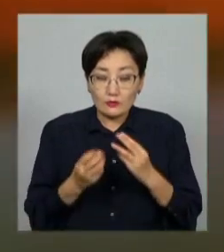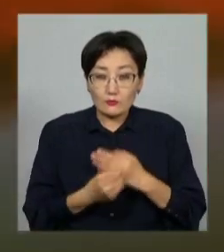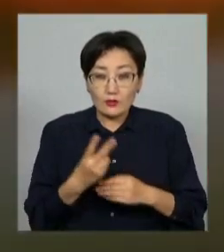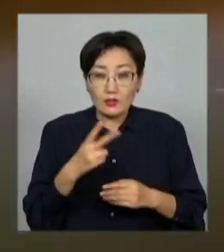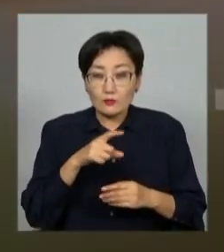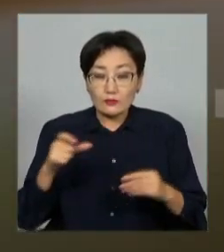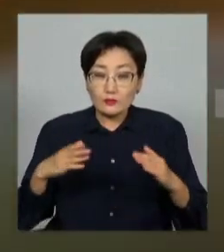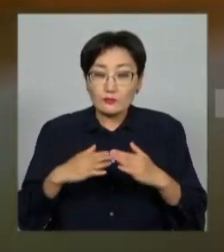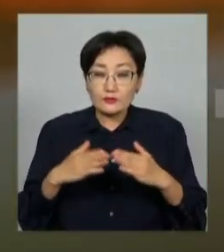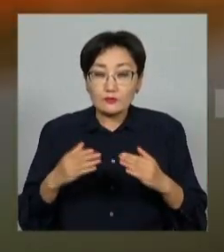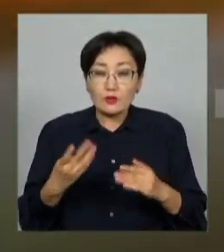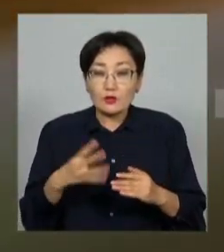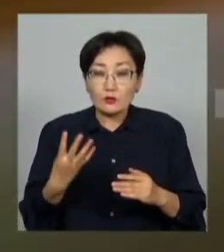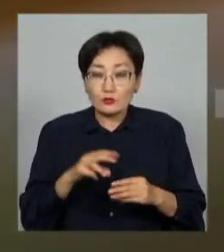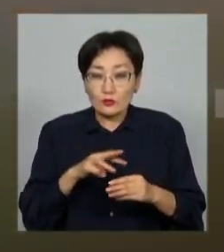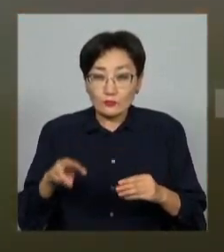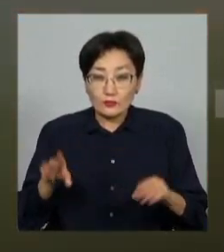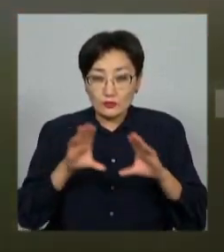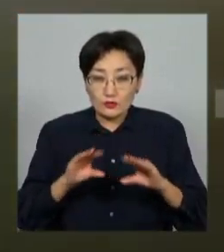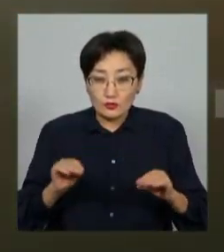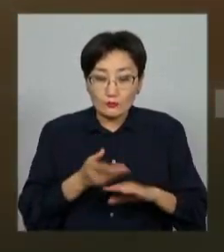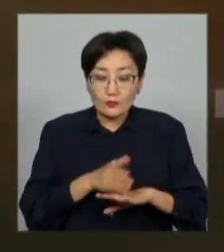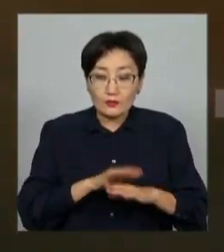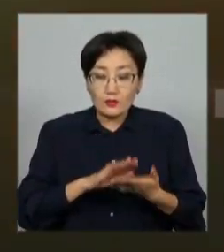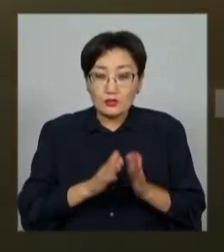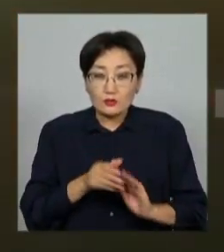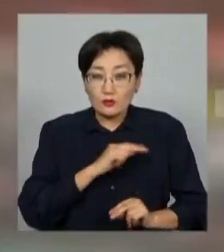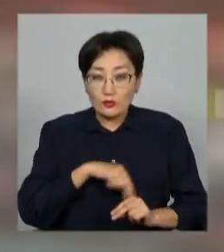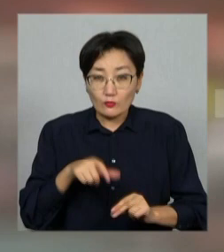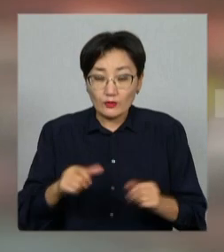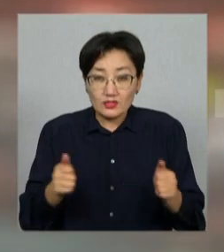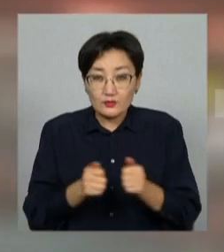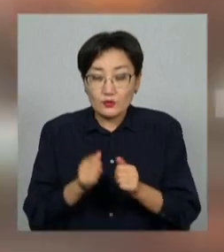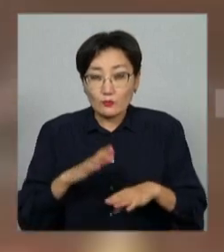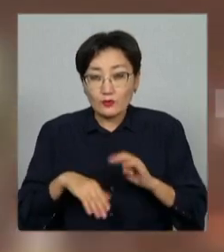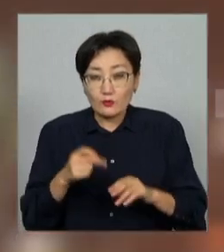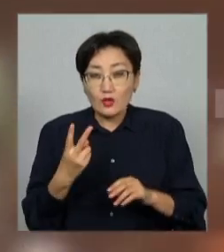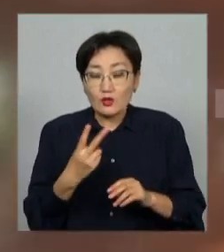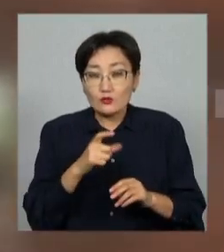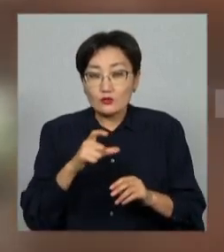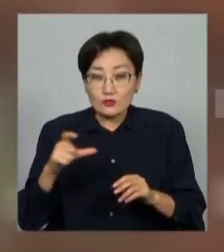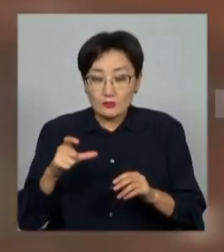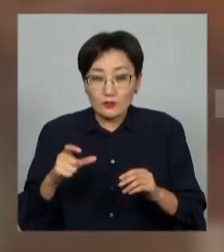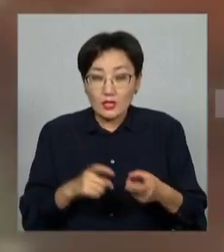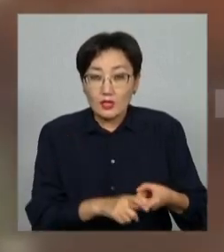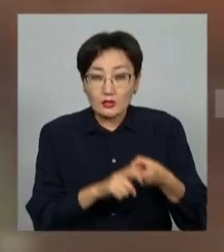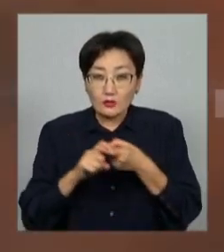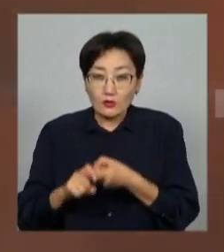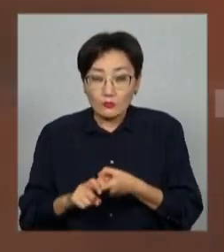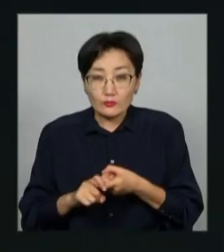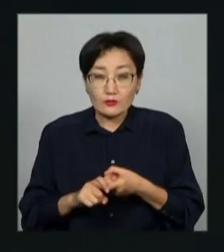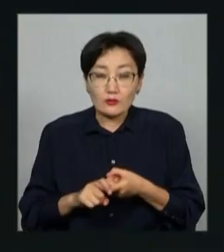қабатты нысандағы өртті 44 минутта сөндірген төтенше жағдай қызметі жапсарлас салынған 3 қабатты нысанға таралу қаупінің алдын